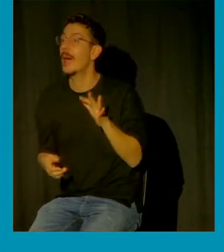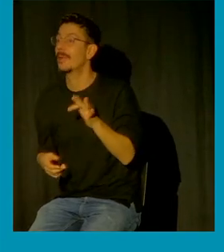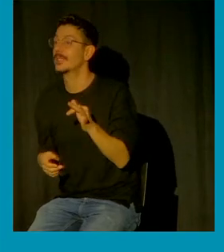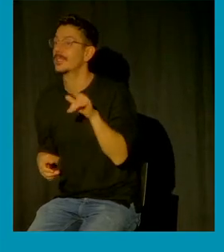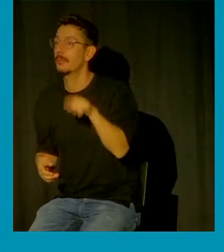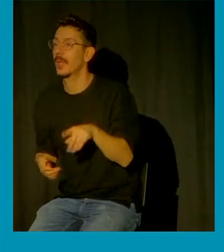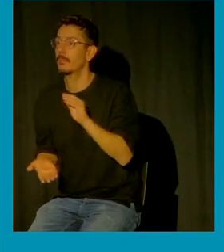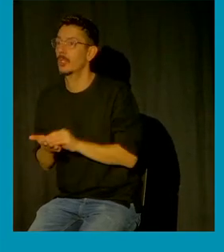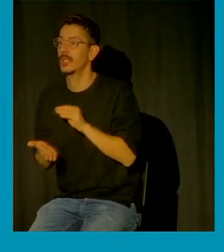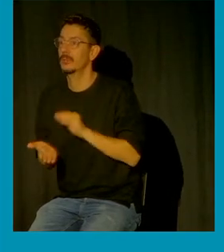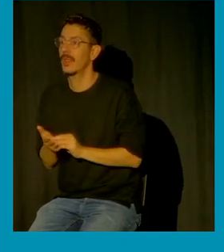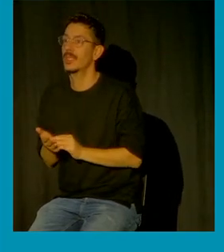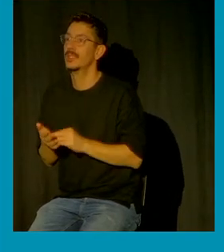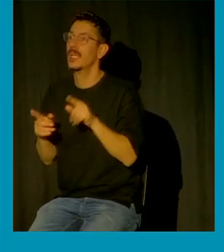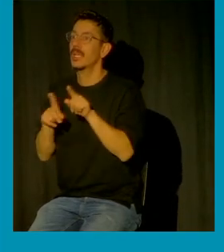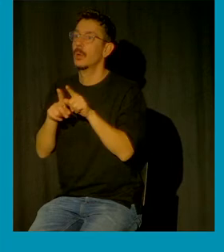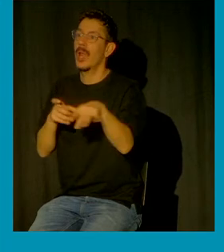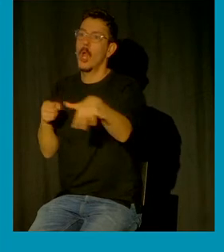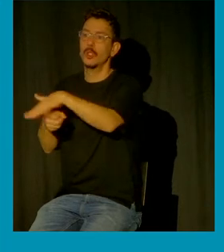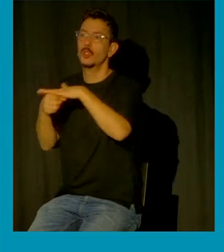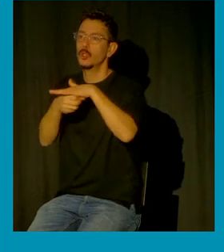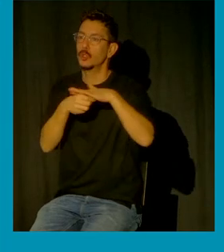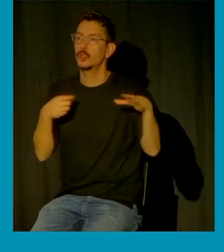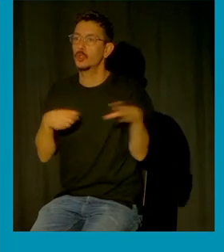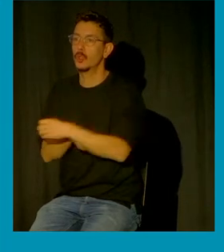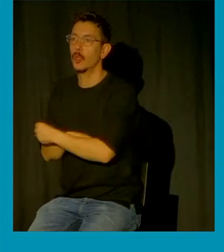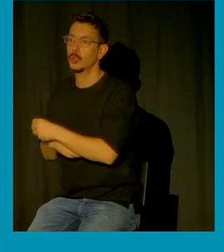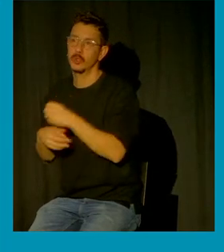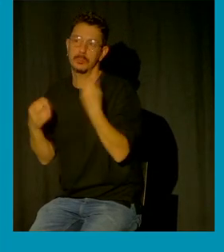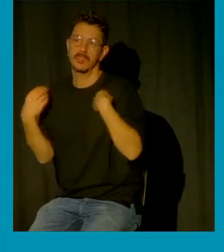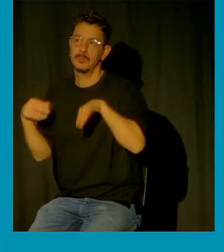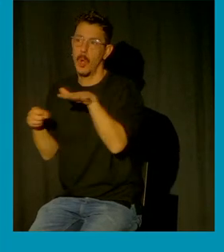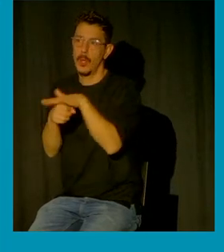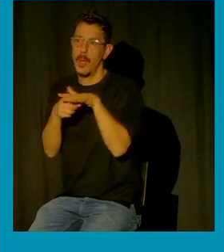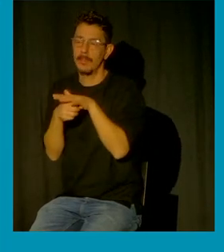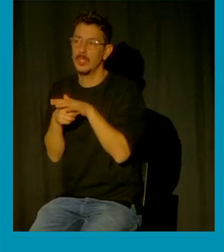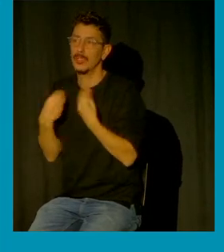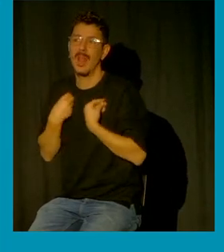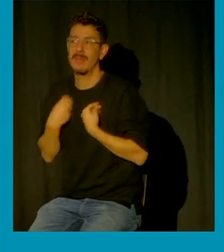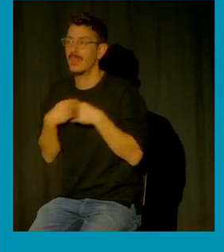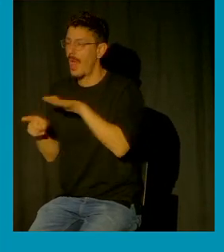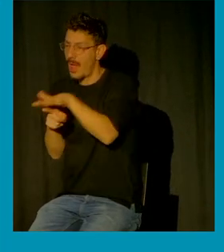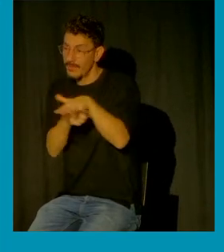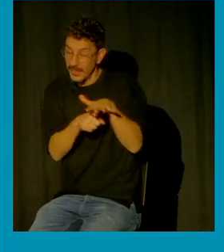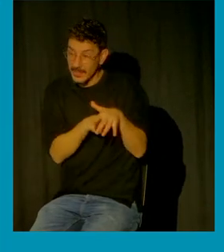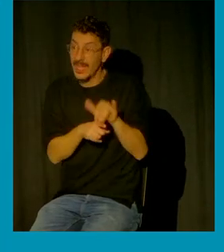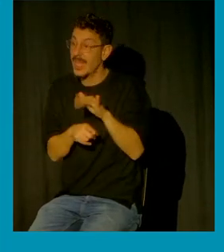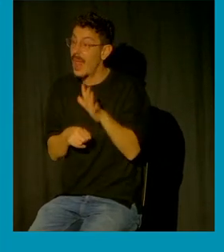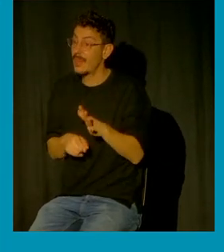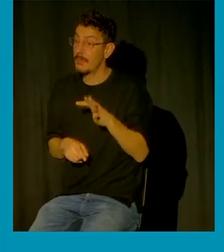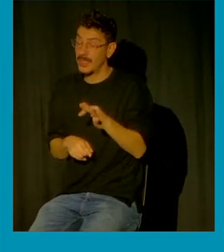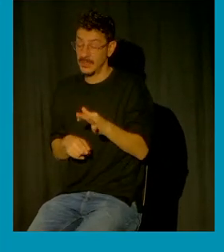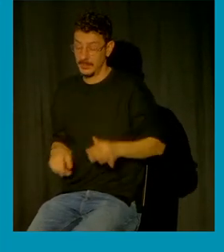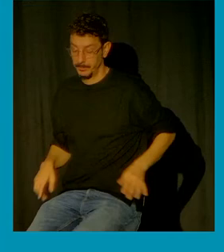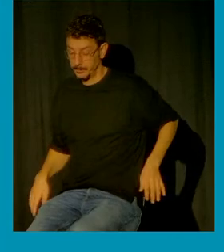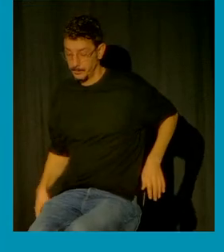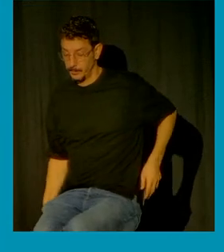tots tots els àmbits de la vida i que posa èmfasi també